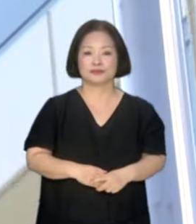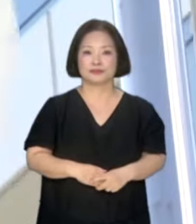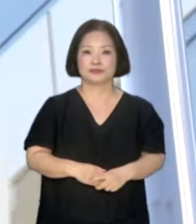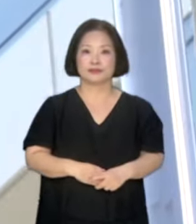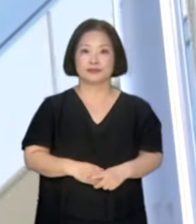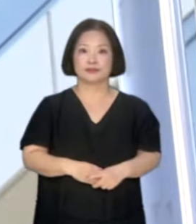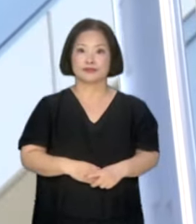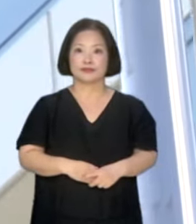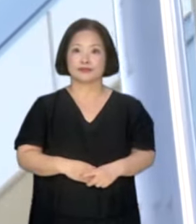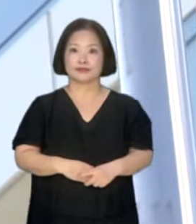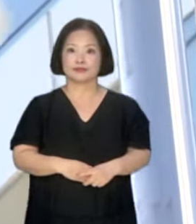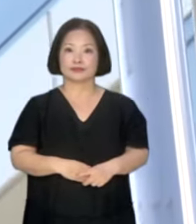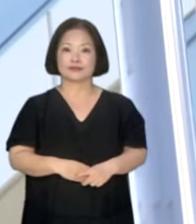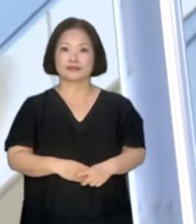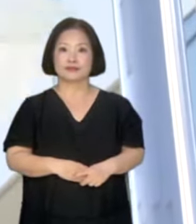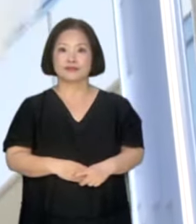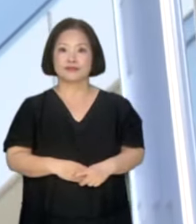연합뉴스 한입니다